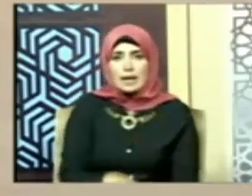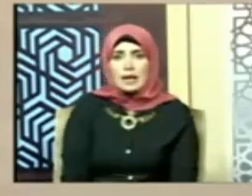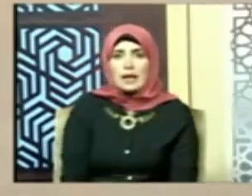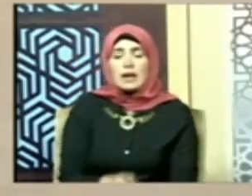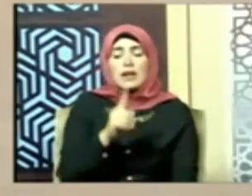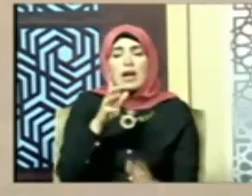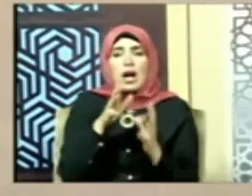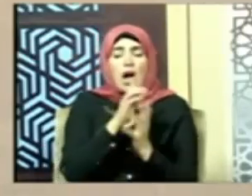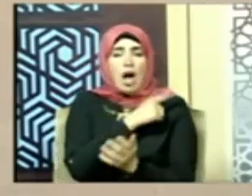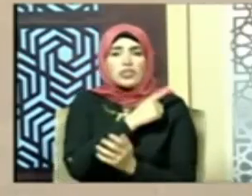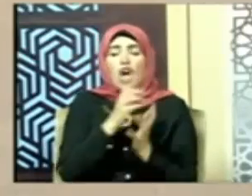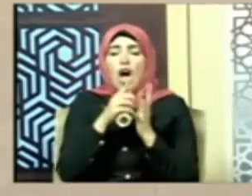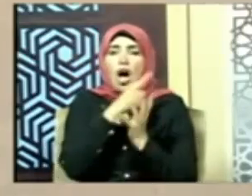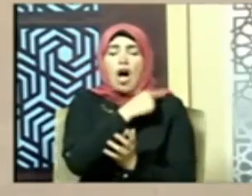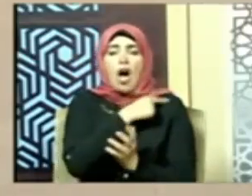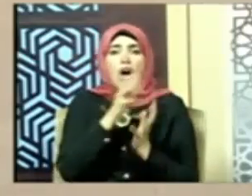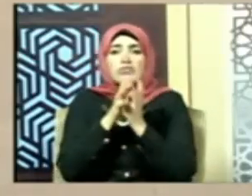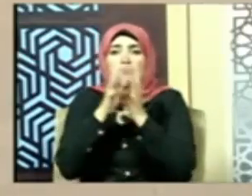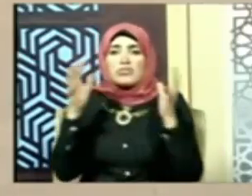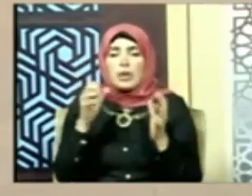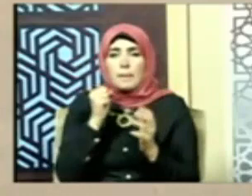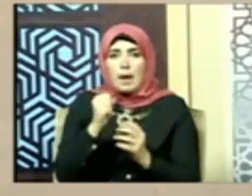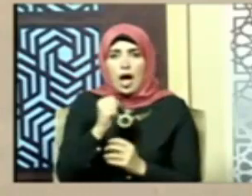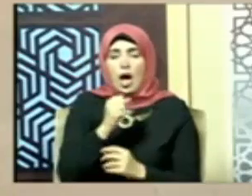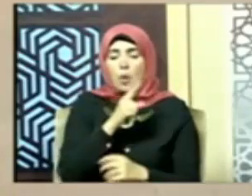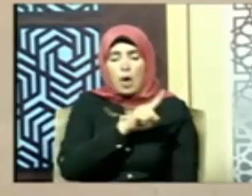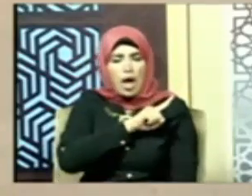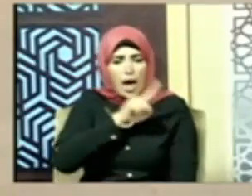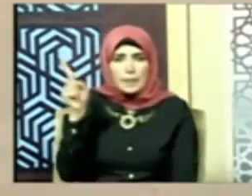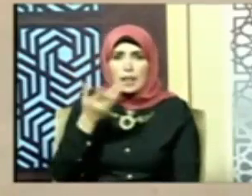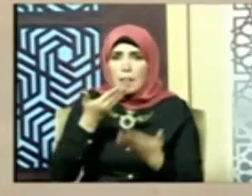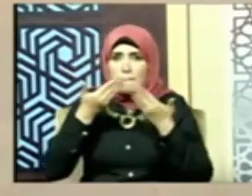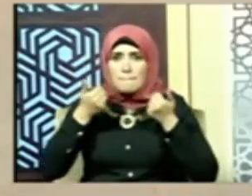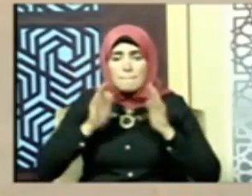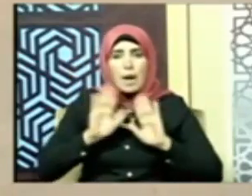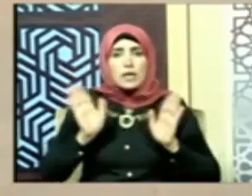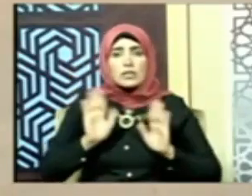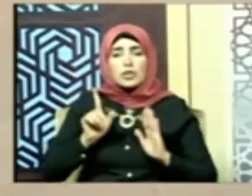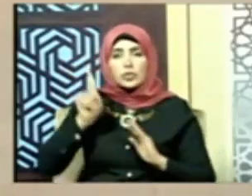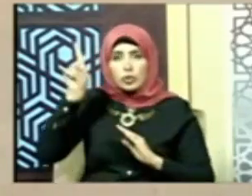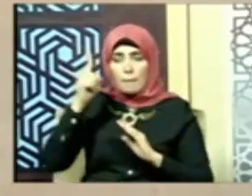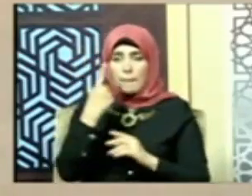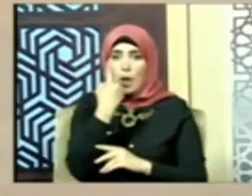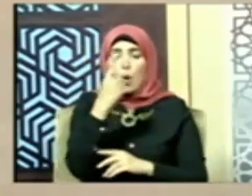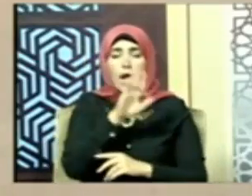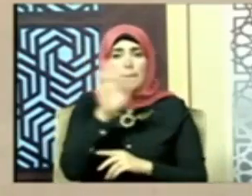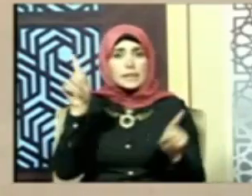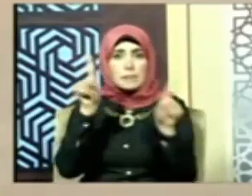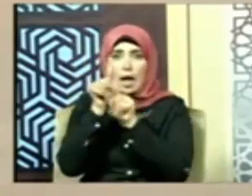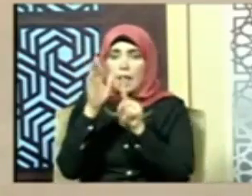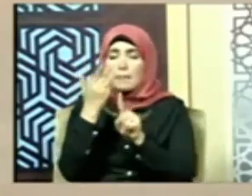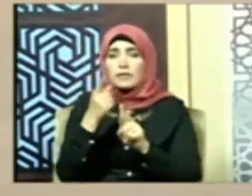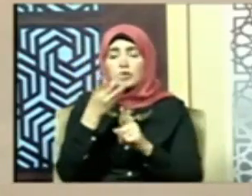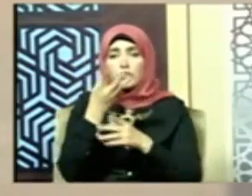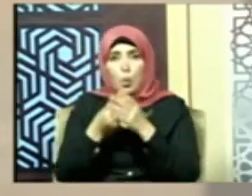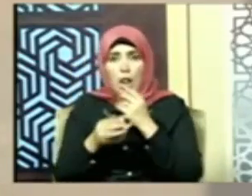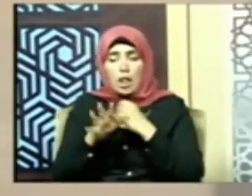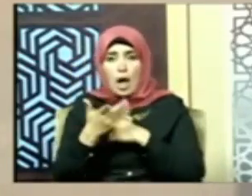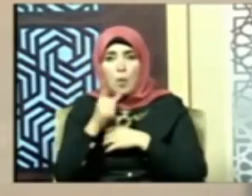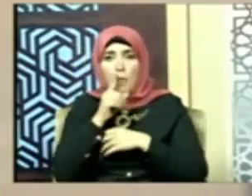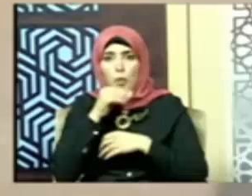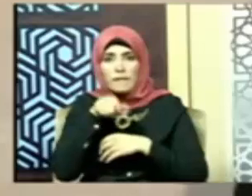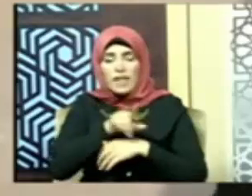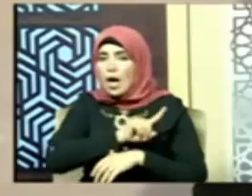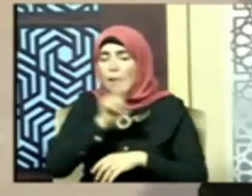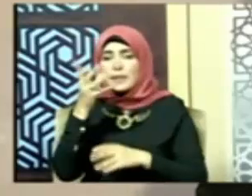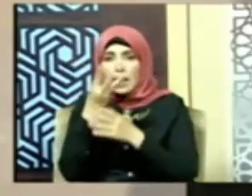شيئا عظيما فظيعا منكرا في حق الله وفي ذات الله. وقالوا